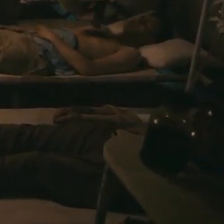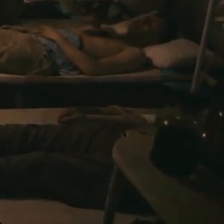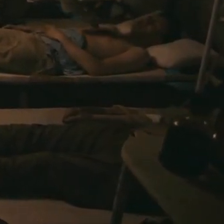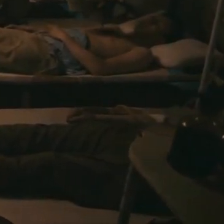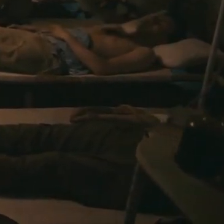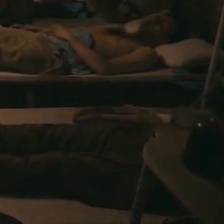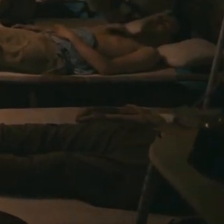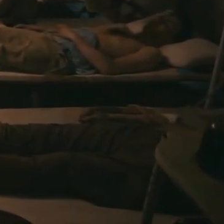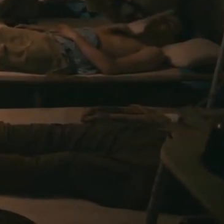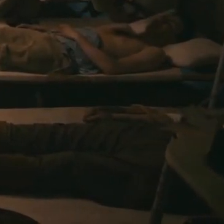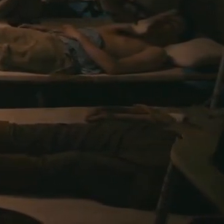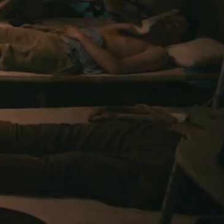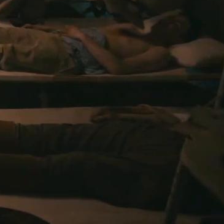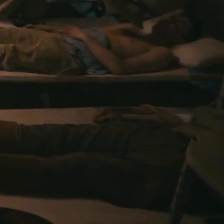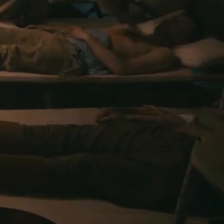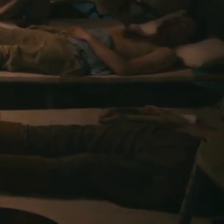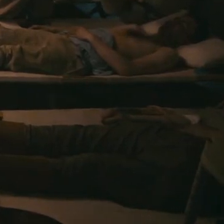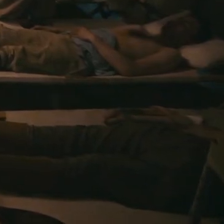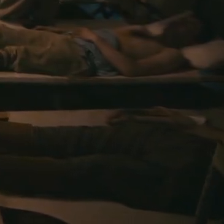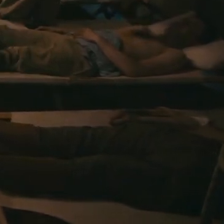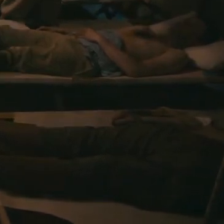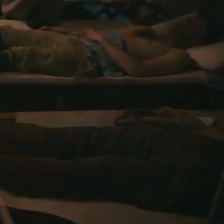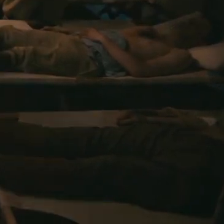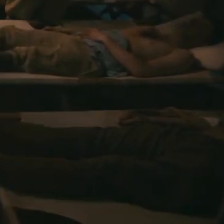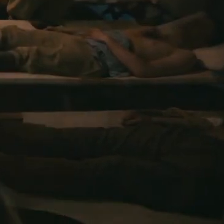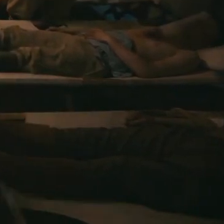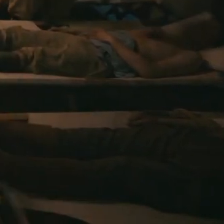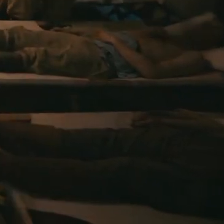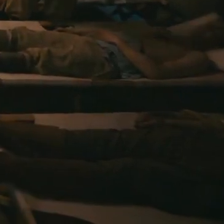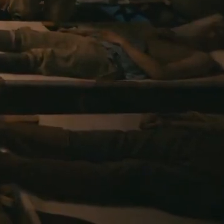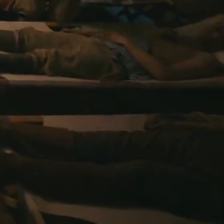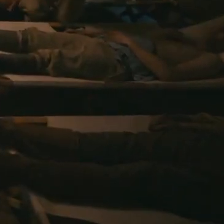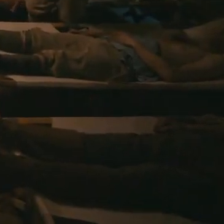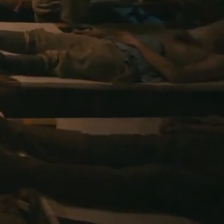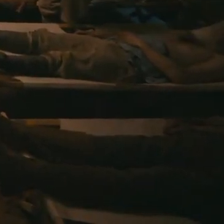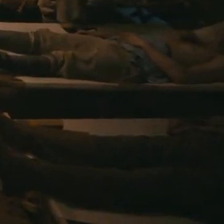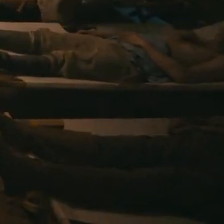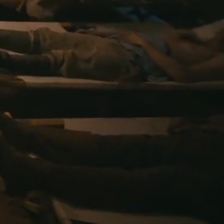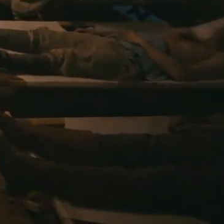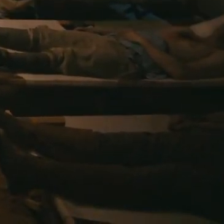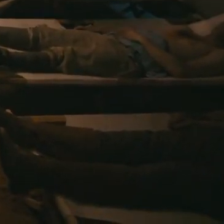bir yaralının başındaki askere yan tarafındakini gösterdi. O esnada Cooks geldi.